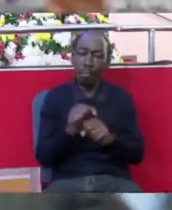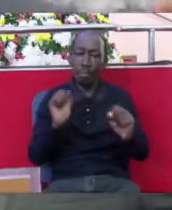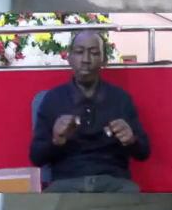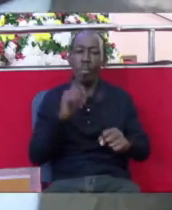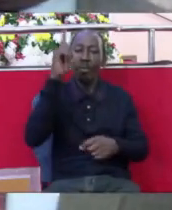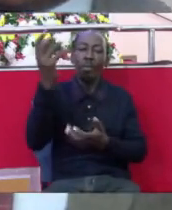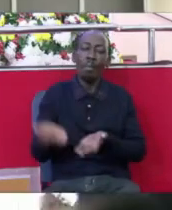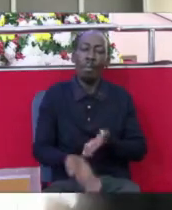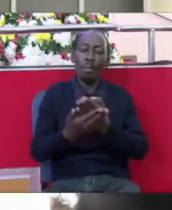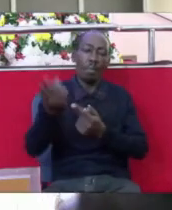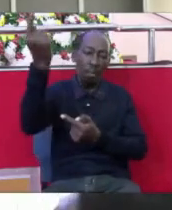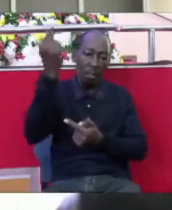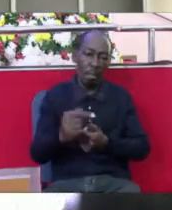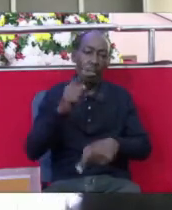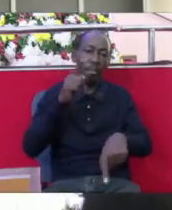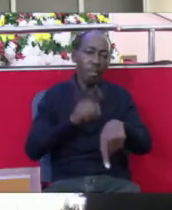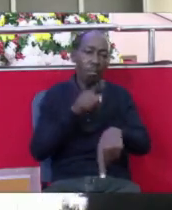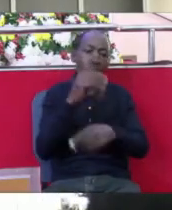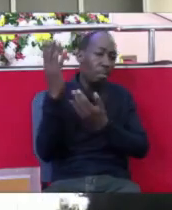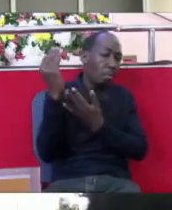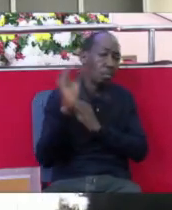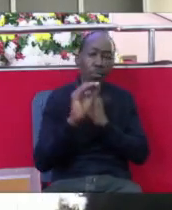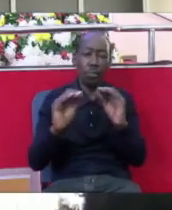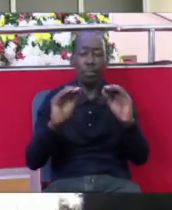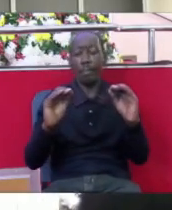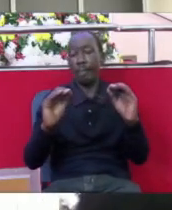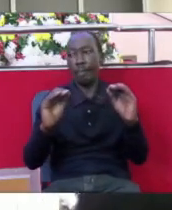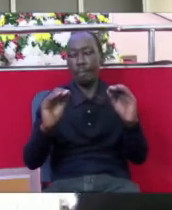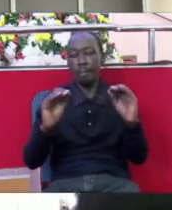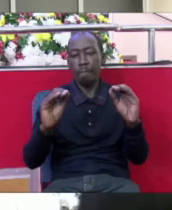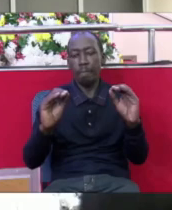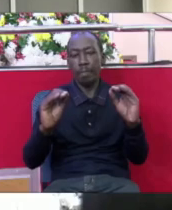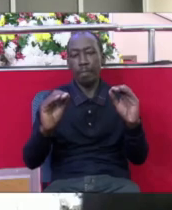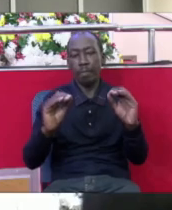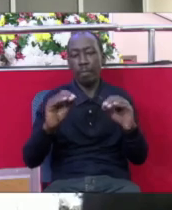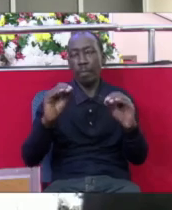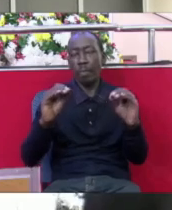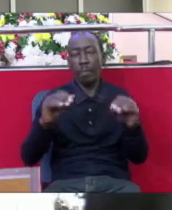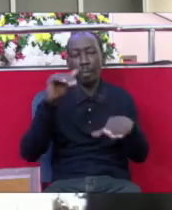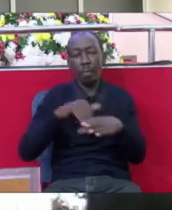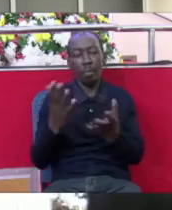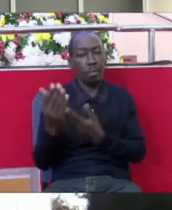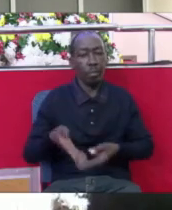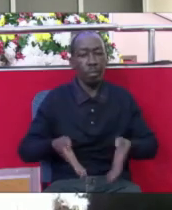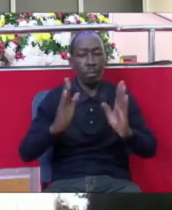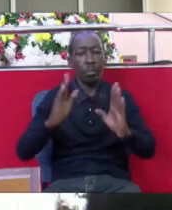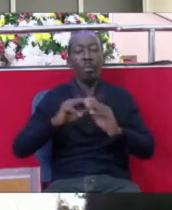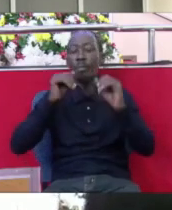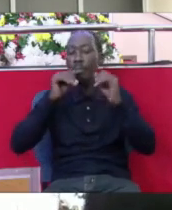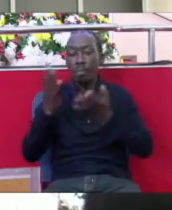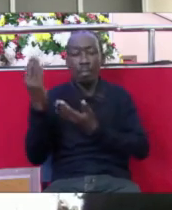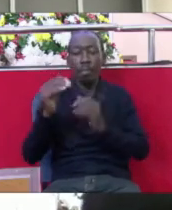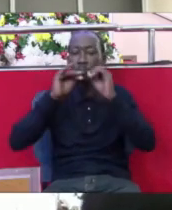help comes in that unexpected time. Msaada wake unakuja katika hali ambayo haijatarajiwa. In an unexpected way and with an unexpected blessing. Kwa njia